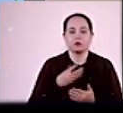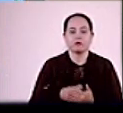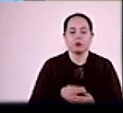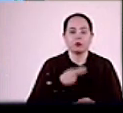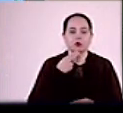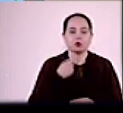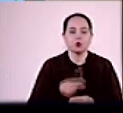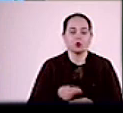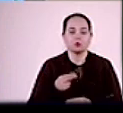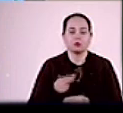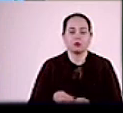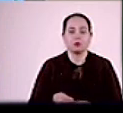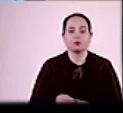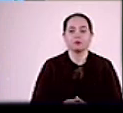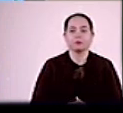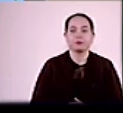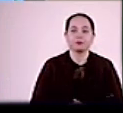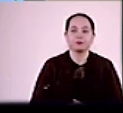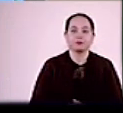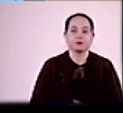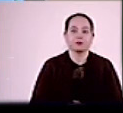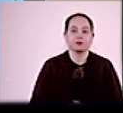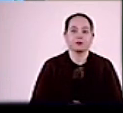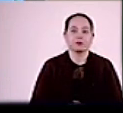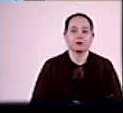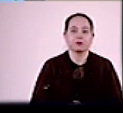своими сестрами.